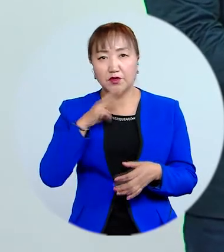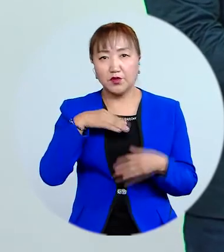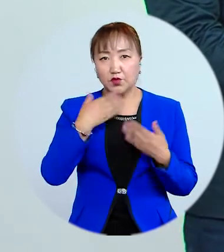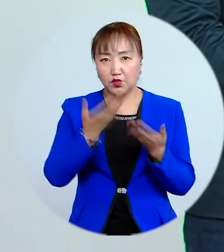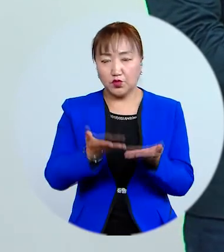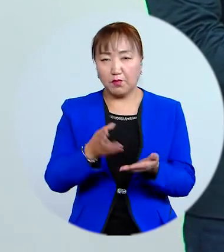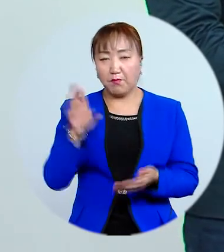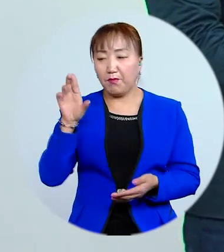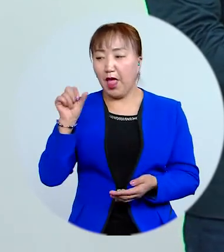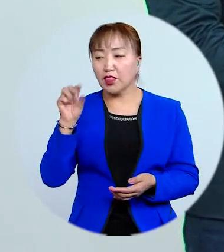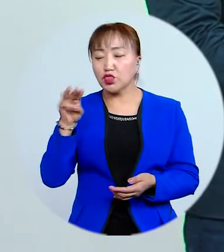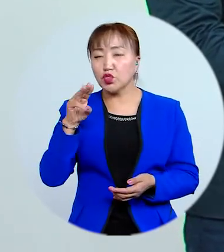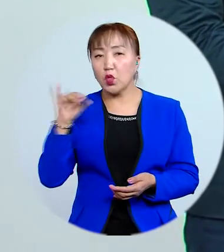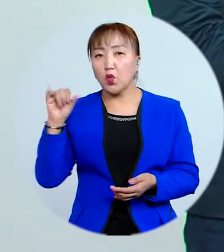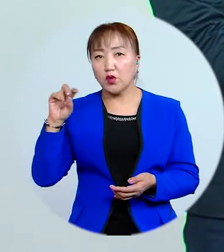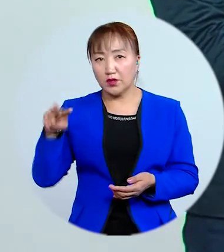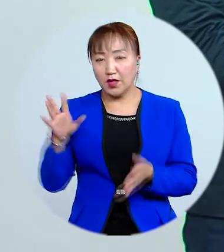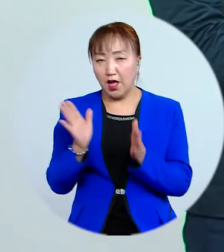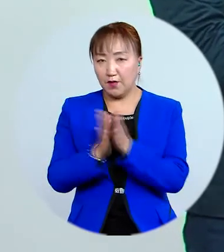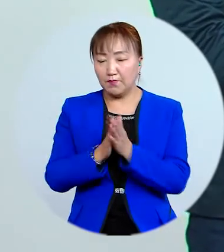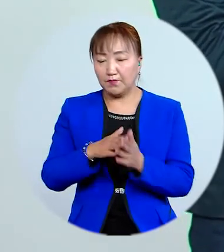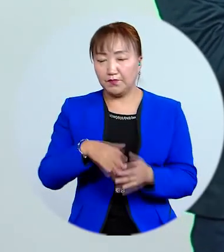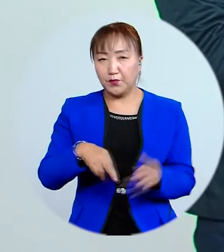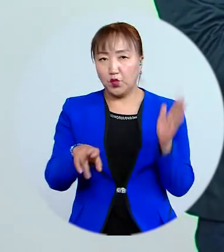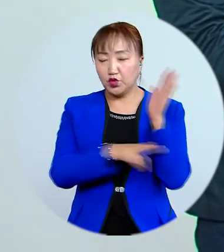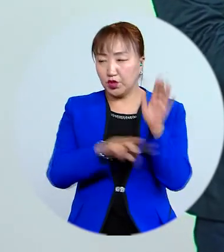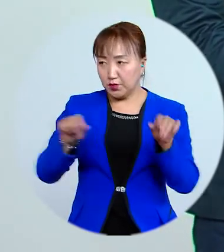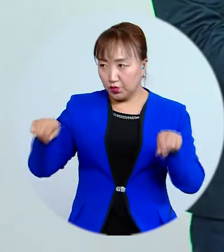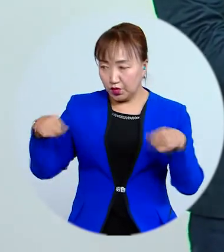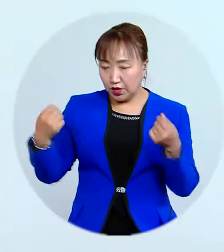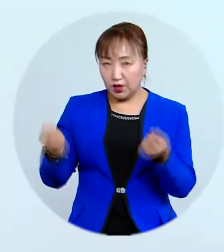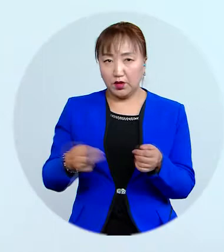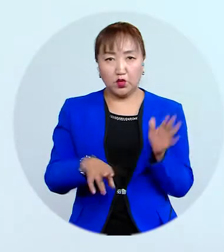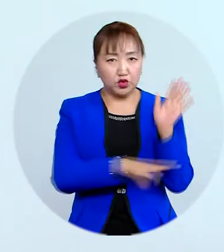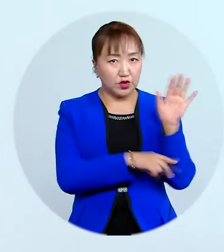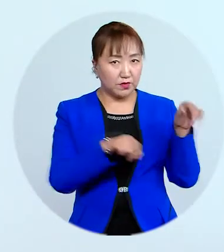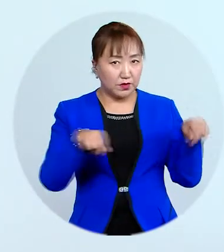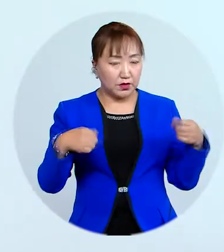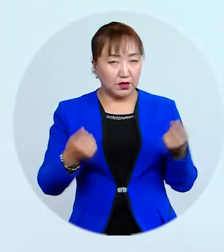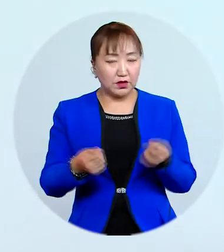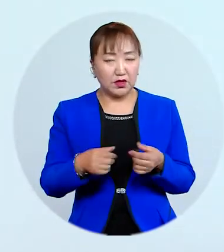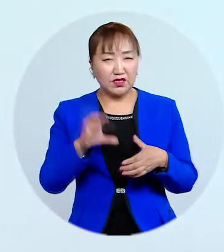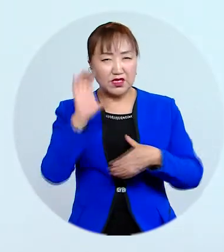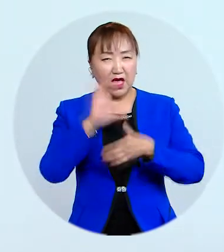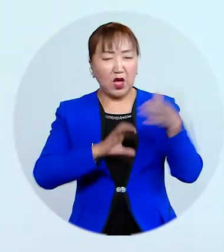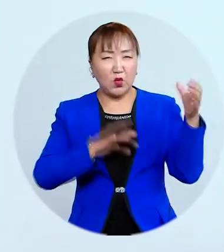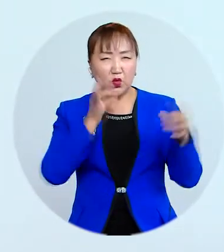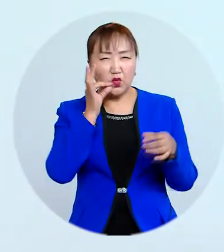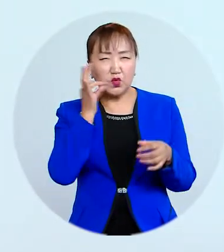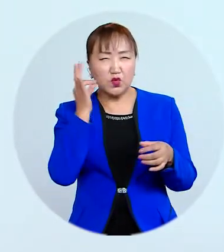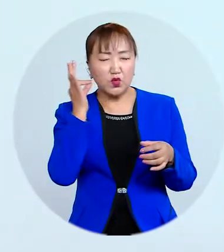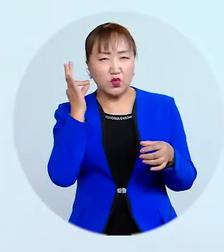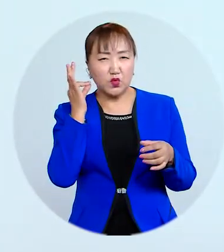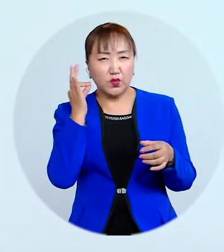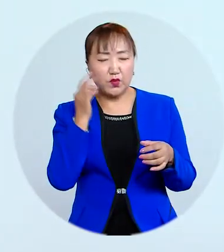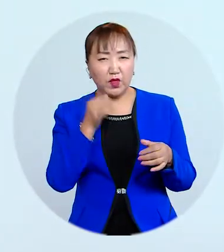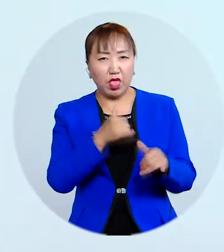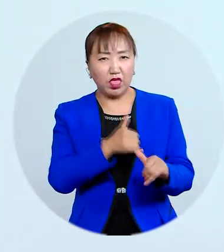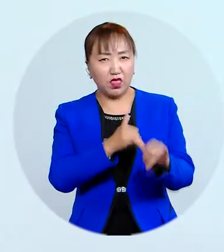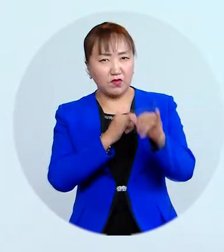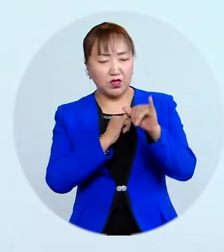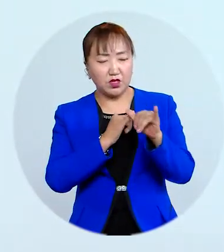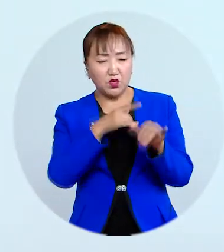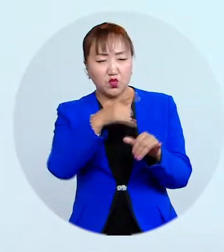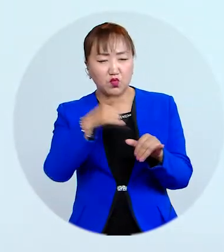засагч Баттуултай хамтран зав. Өдрийн мэнд төгшөө. За, өдрийн мэнд төргий. Санхүүгийн луйвар шин чанартай гинт хэргийн улмаас байгууллага